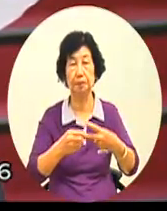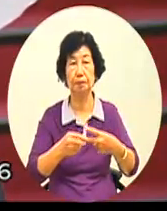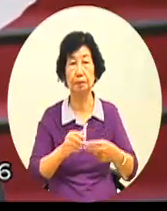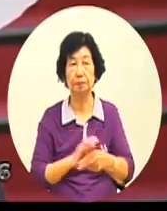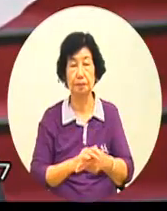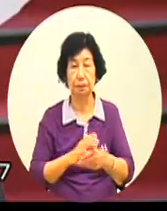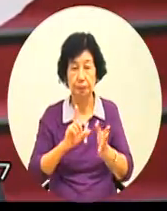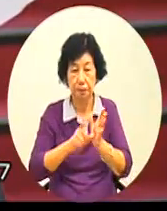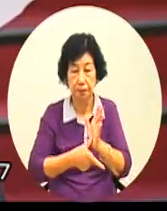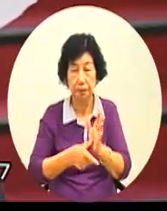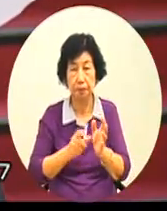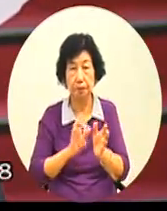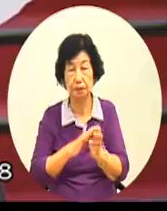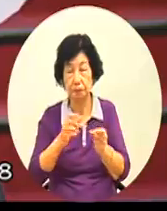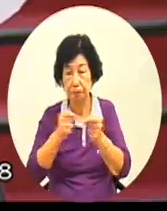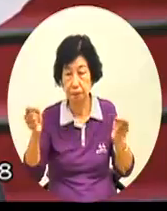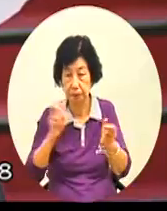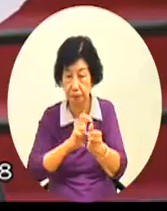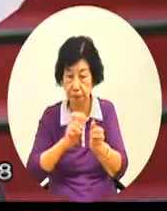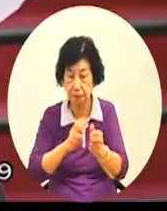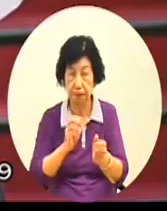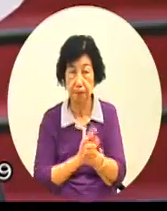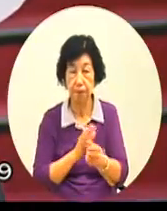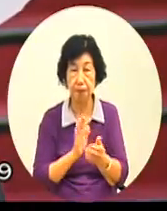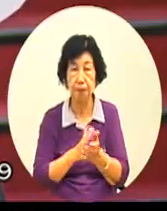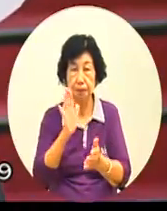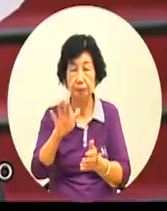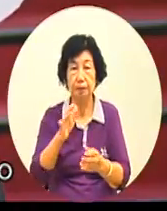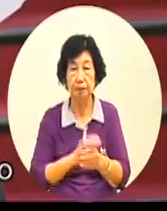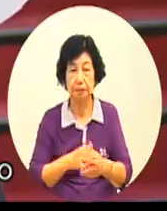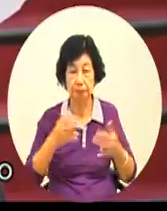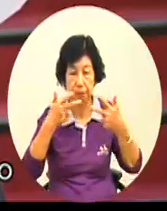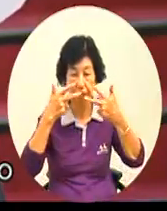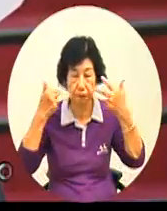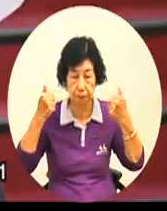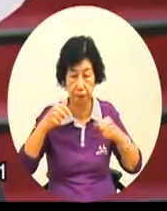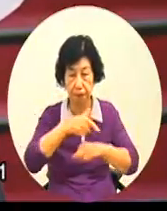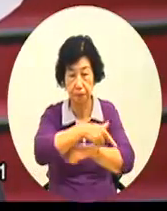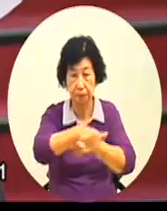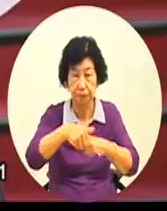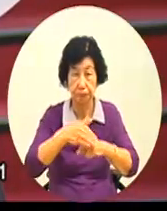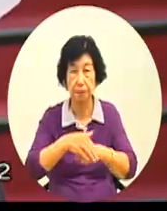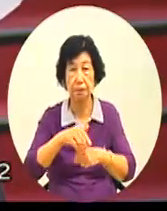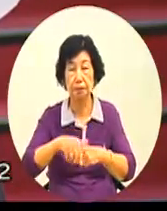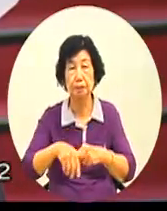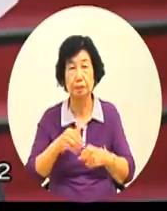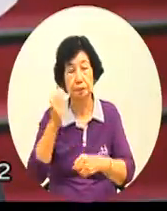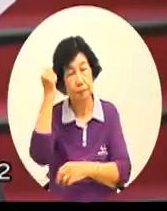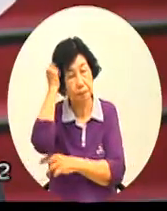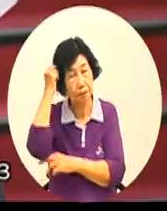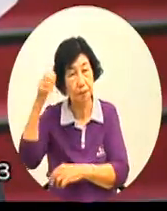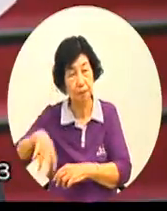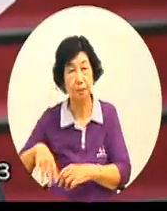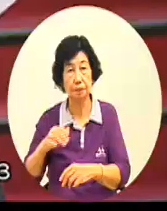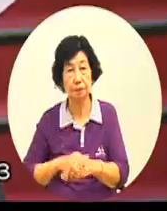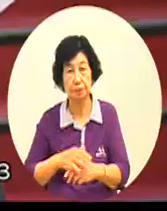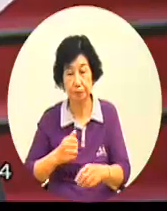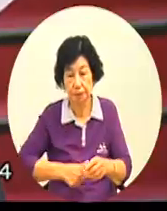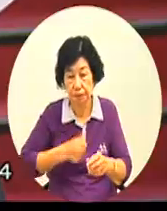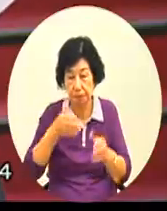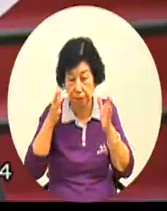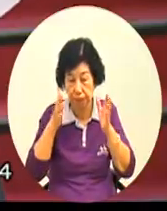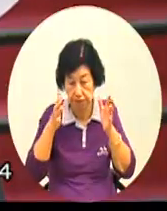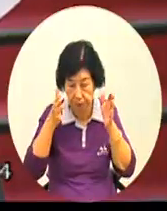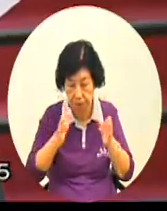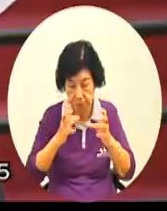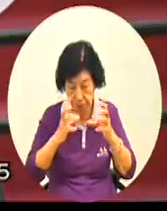照将来要在我们原乡的部落要如何实施？你